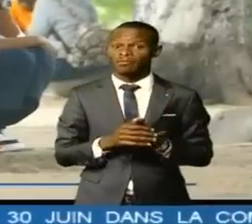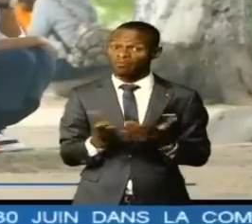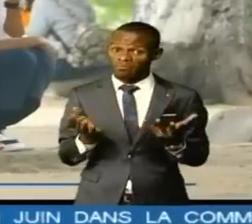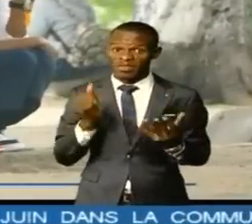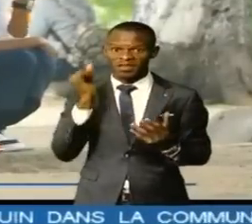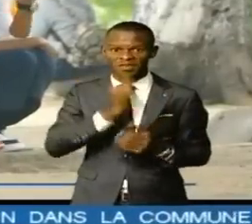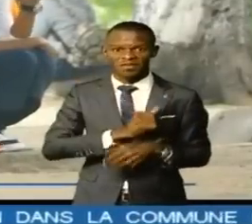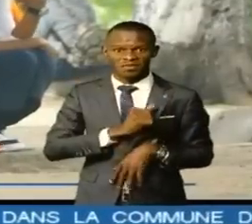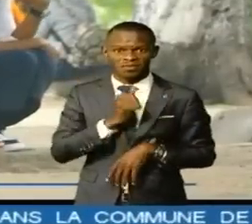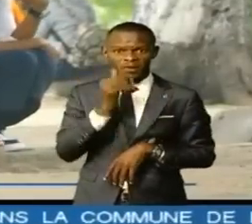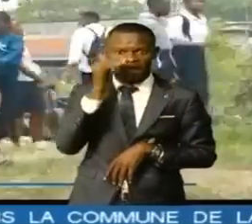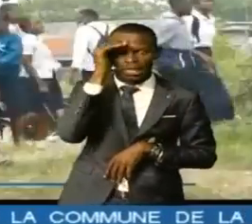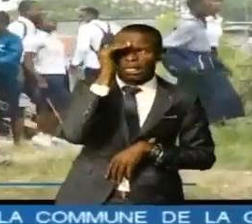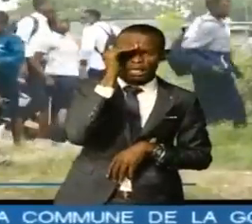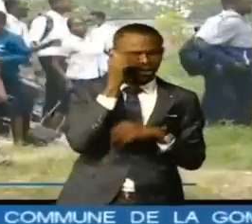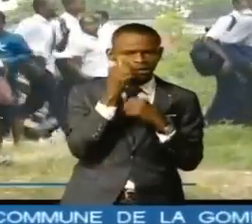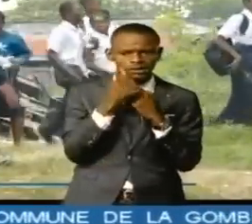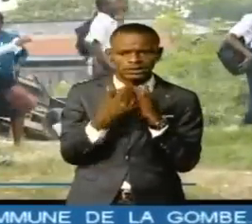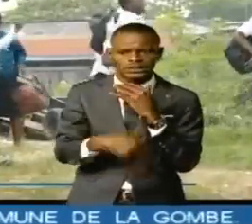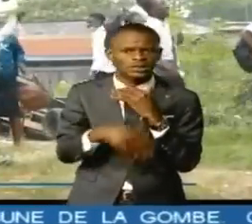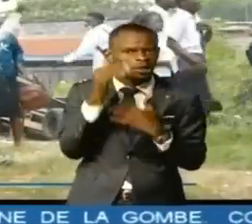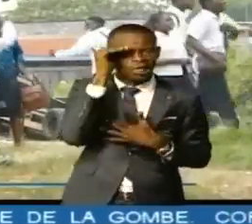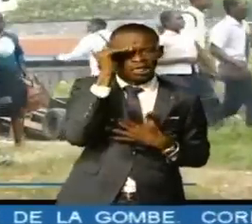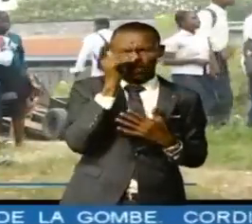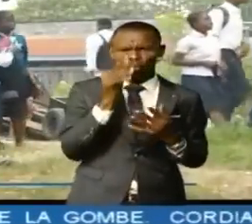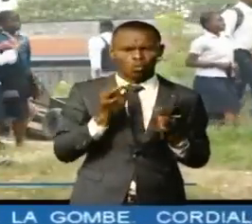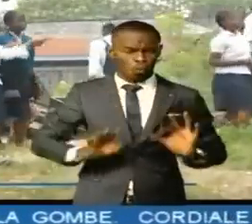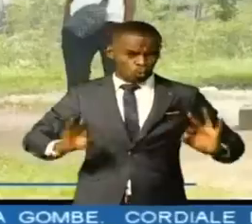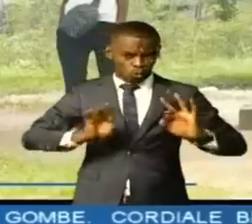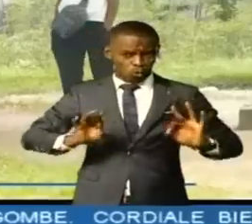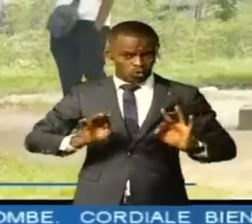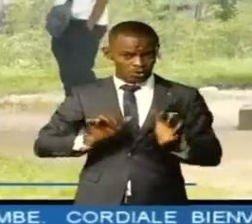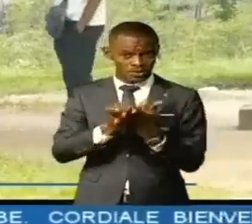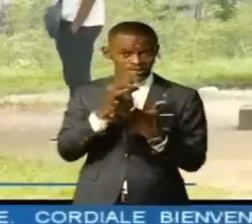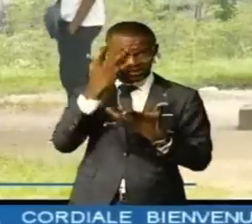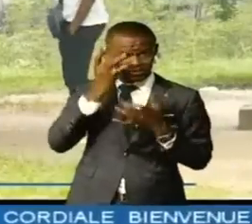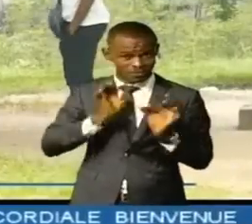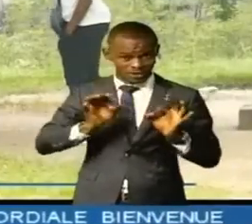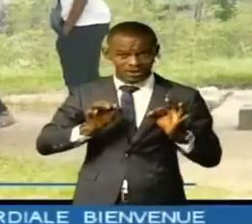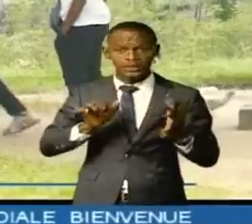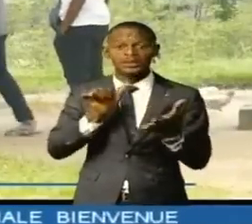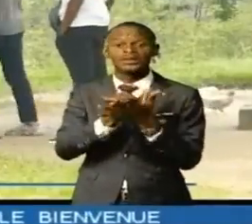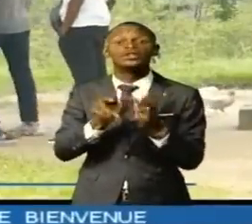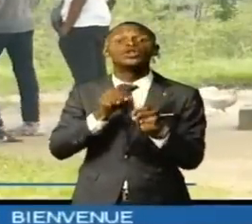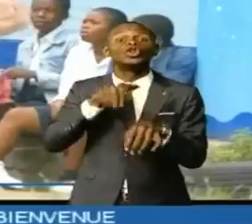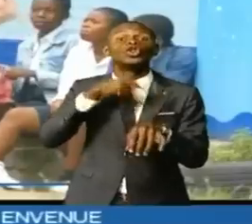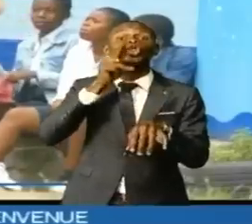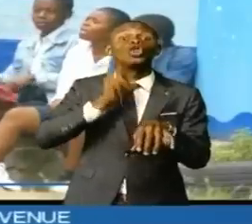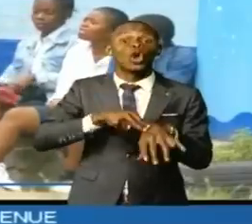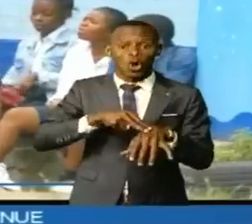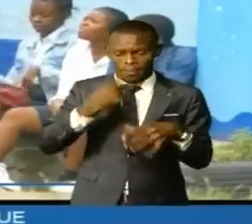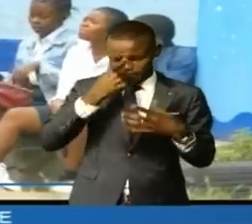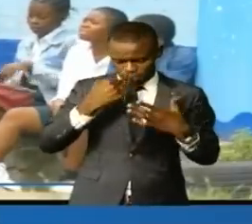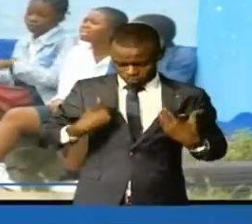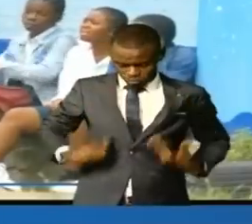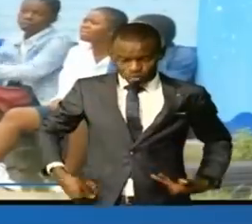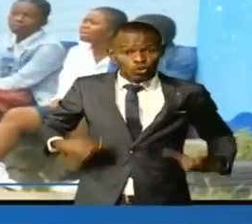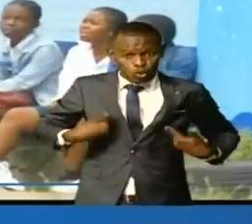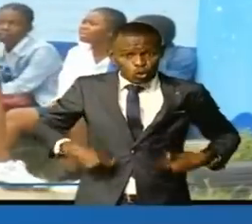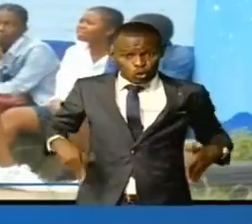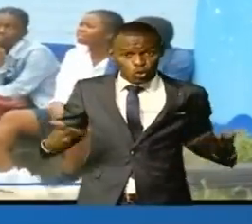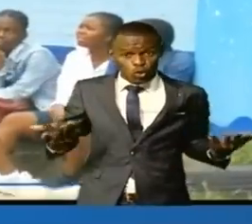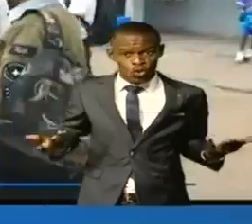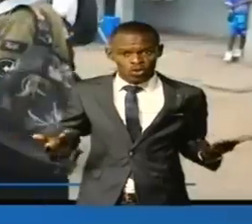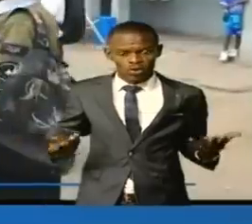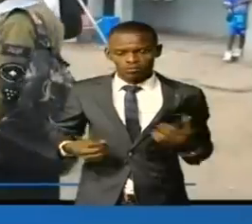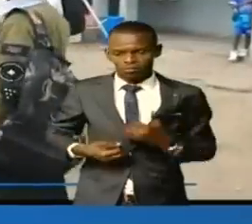car elle n'est pas une maladie mais plutôt un état physiologique. Il faut donc converser dans les foyers autour des règles, briser